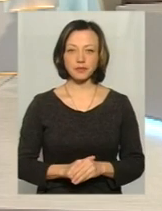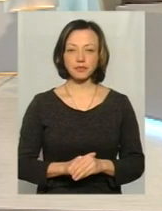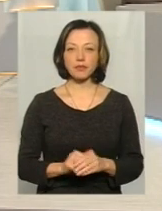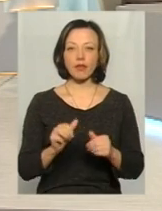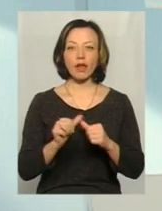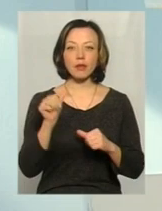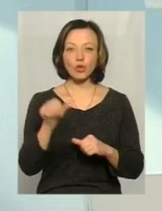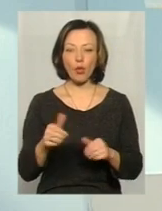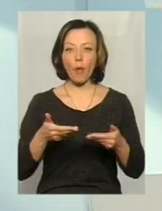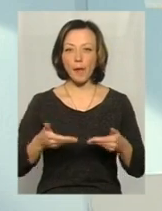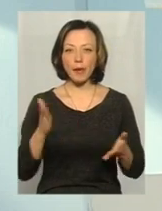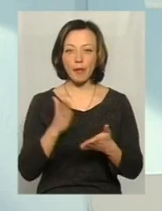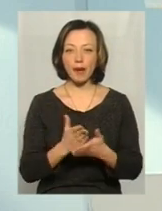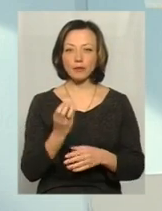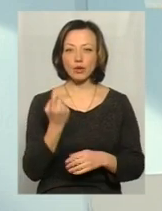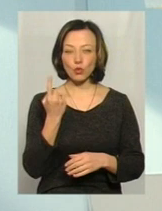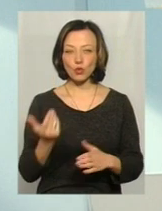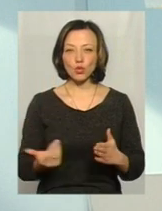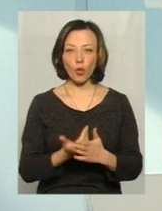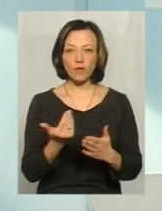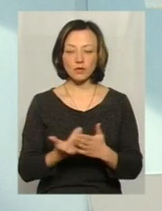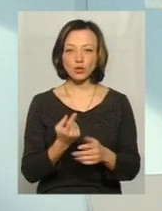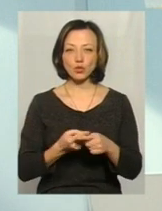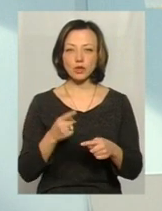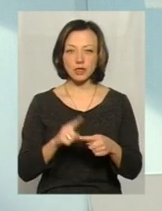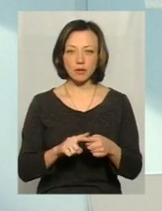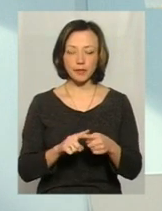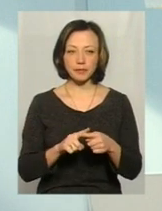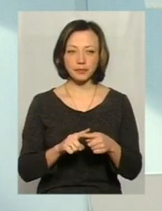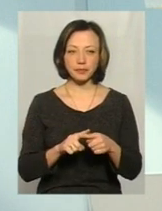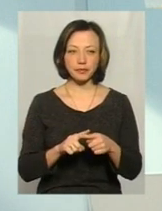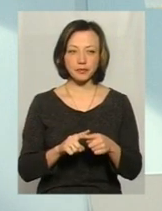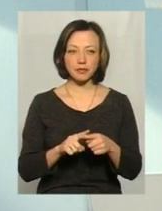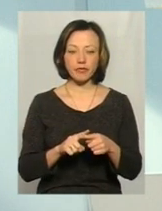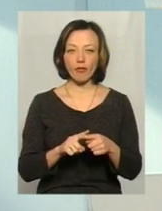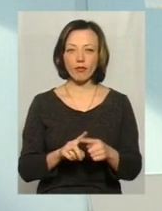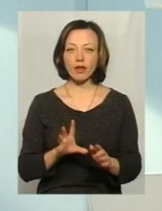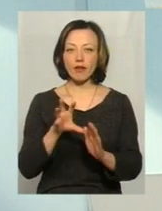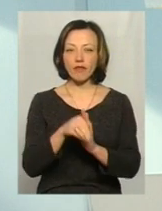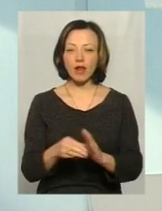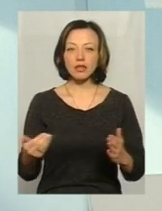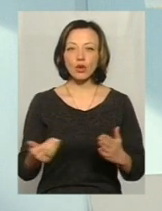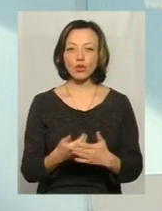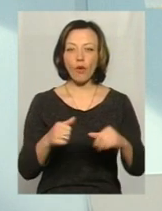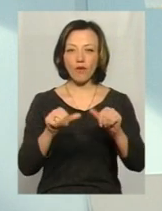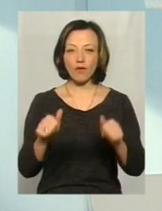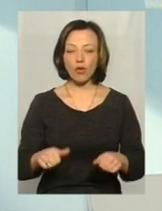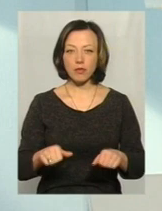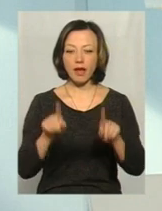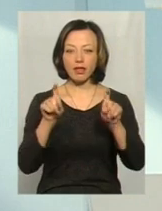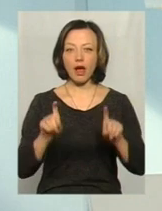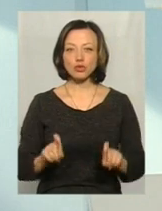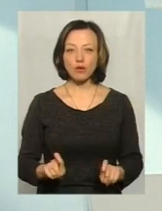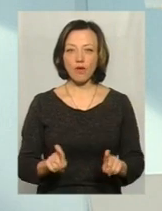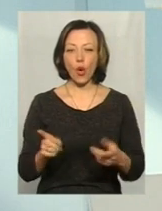Крім того, ми маємо ще одну новизну – це введення нової форми тестового